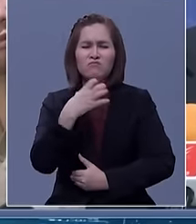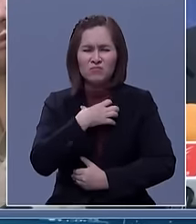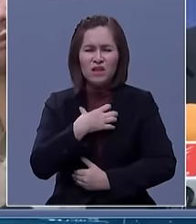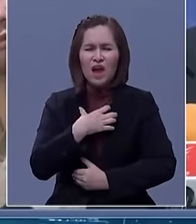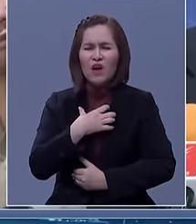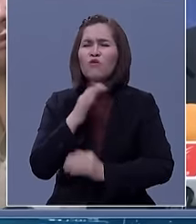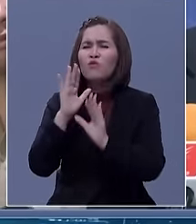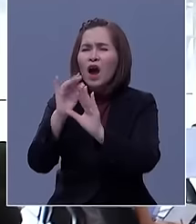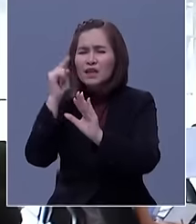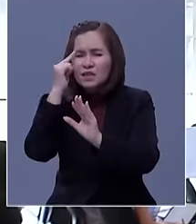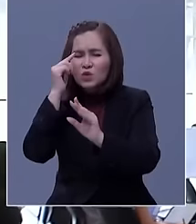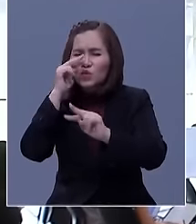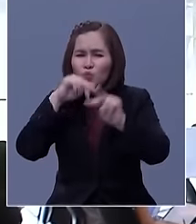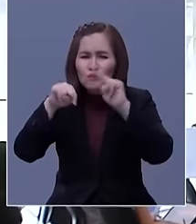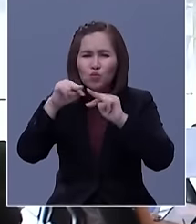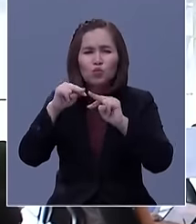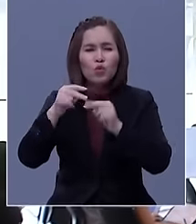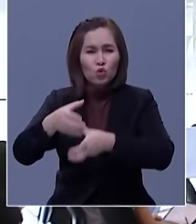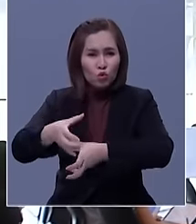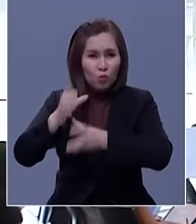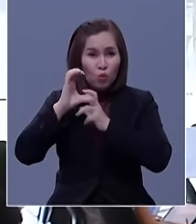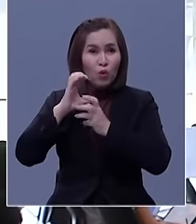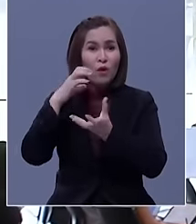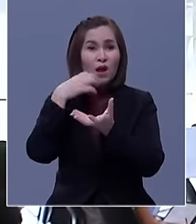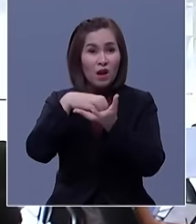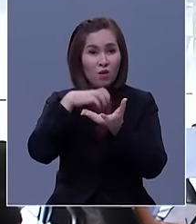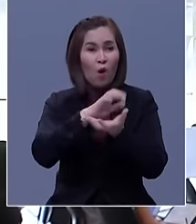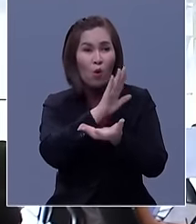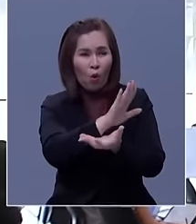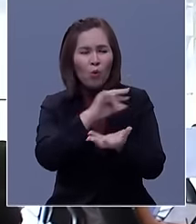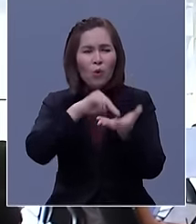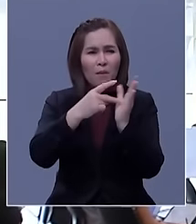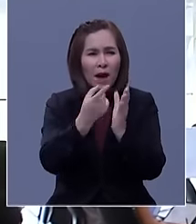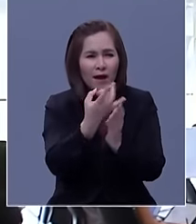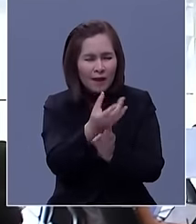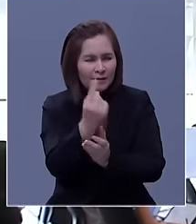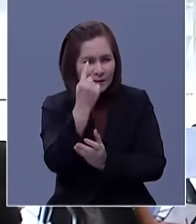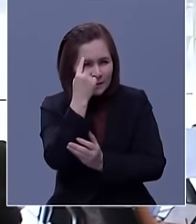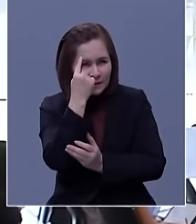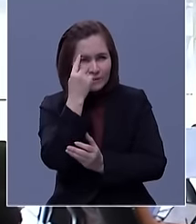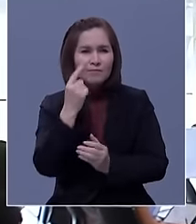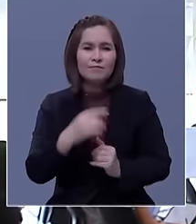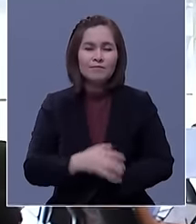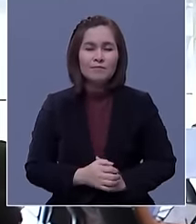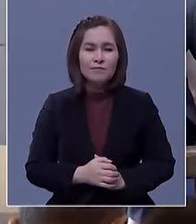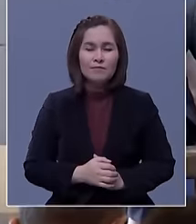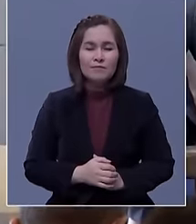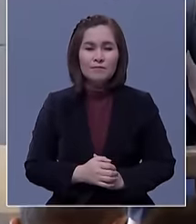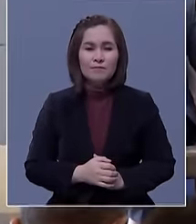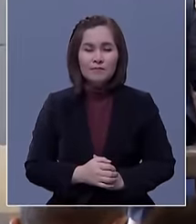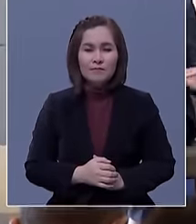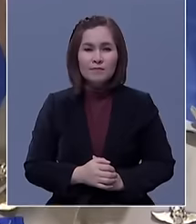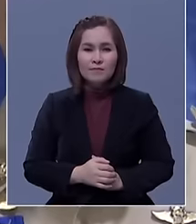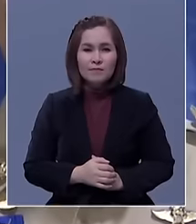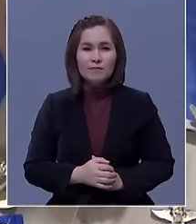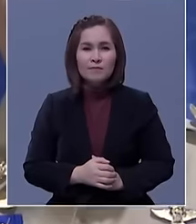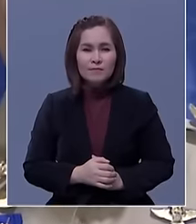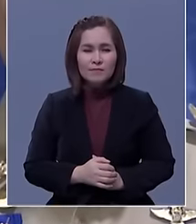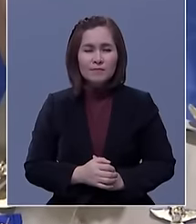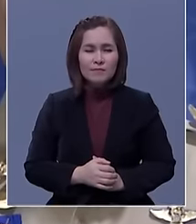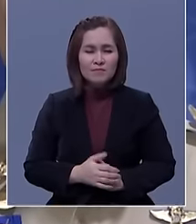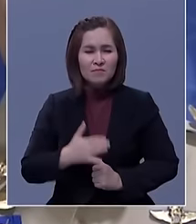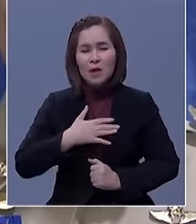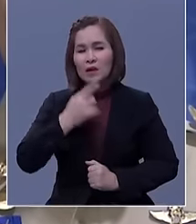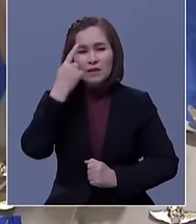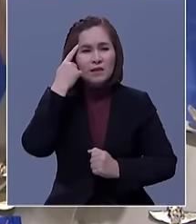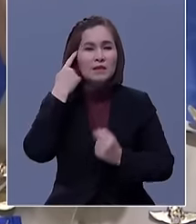จะให้ลองไตร่ตรองดูว่าสิ่งที่ตัวเองพูดหมายถึงอะไรค่ะภาวะเศรษฐกิจผมไม่เห็น